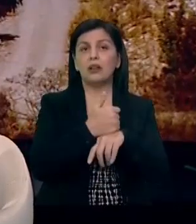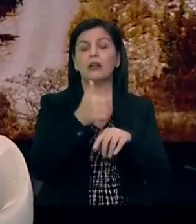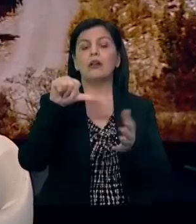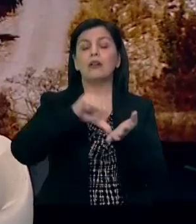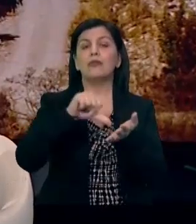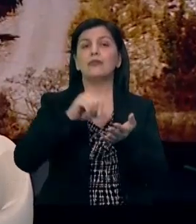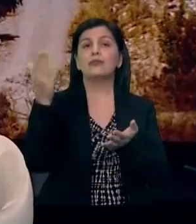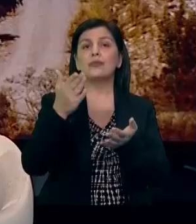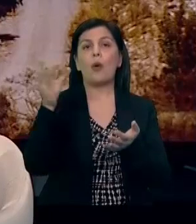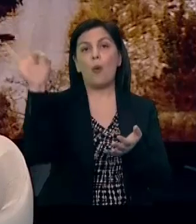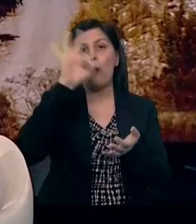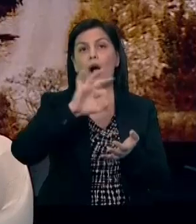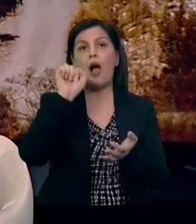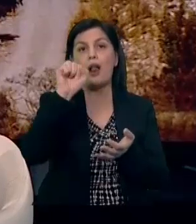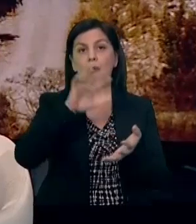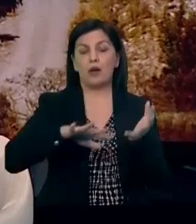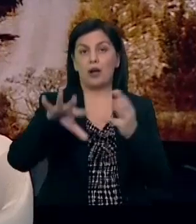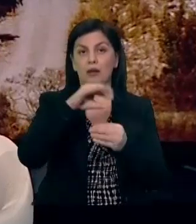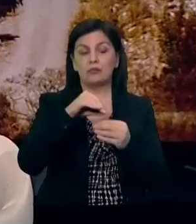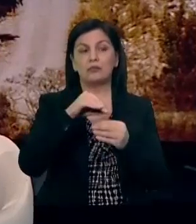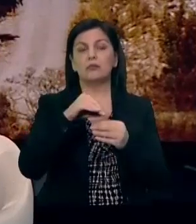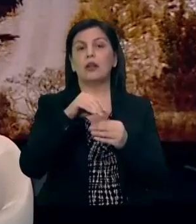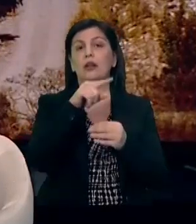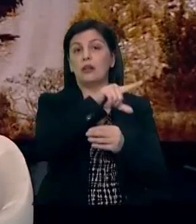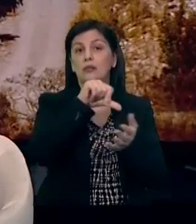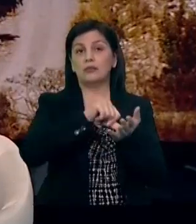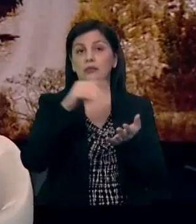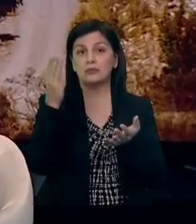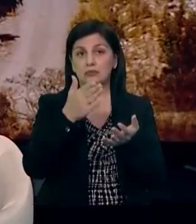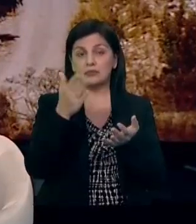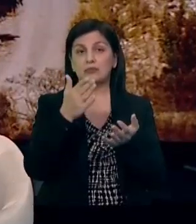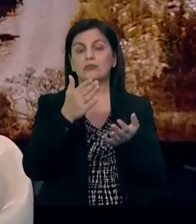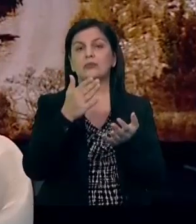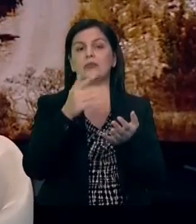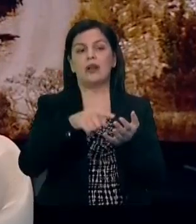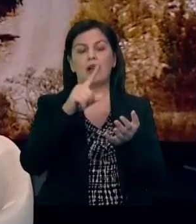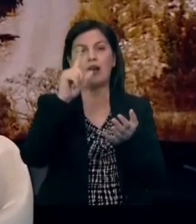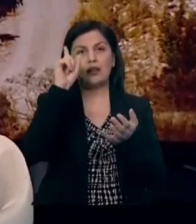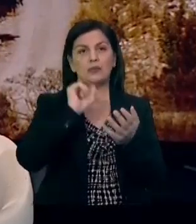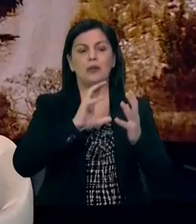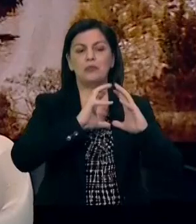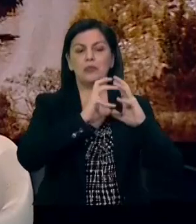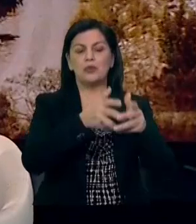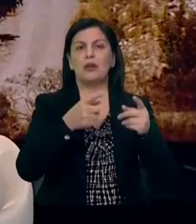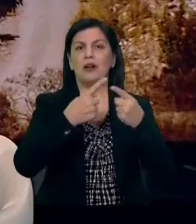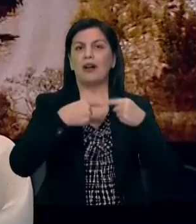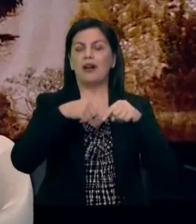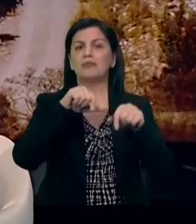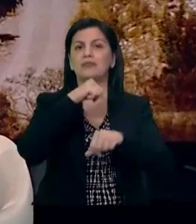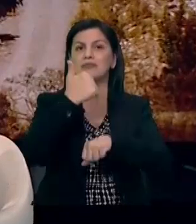bu sərsəm açıqlamasına cavab gecikməyib. Beynəlxalq münasibətlərin təhlili mərkəzi müdarə heyətinin sədri Fərid